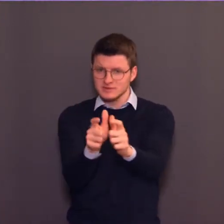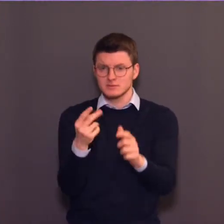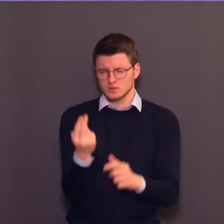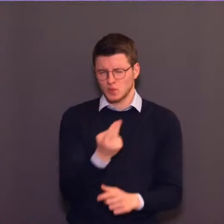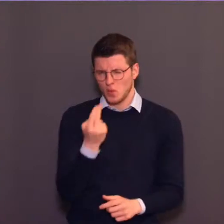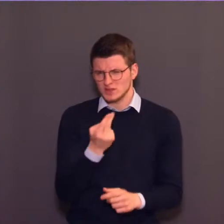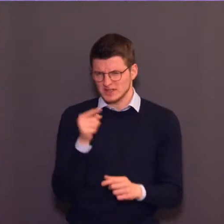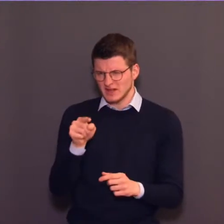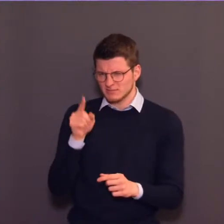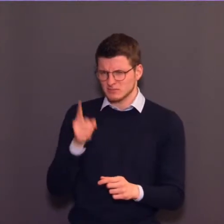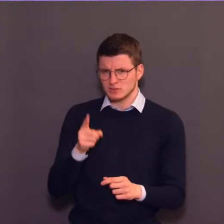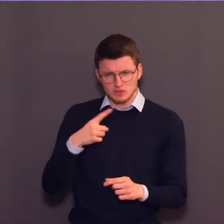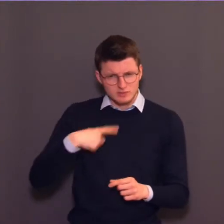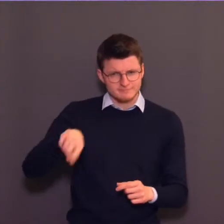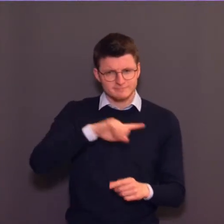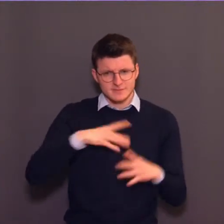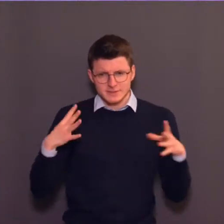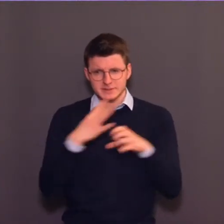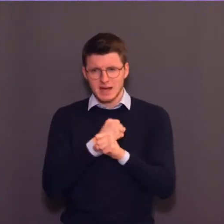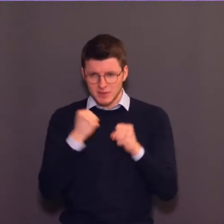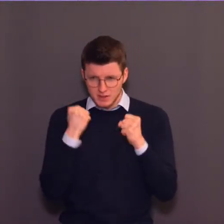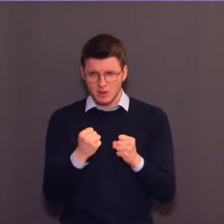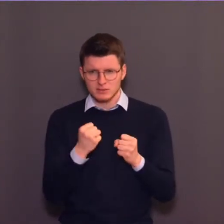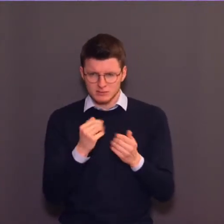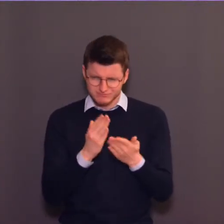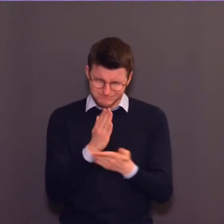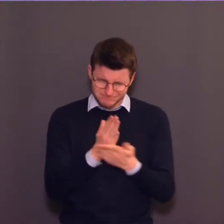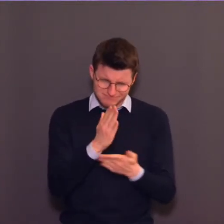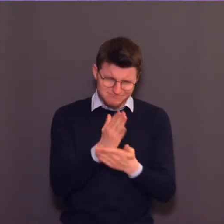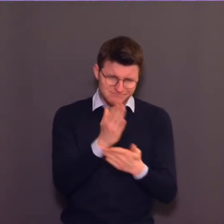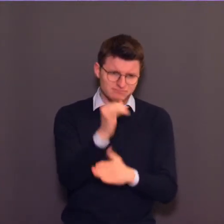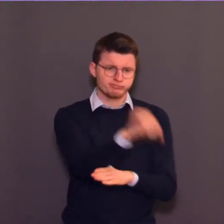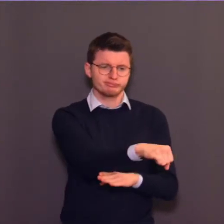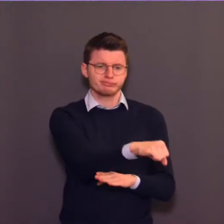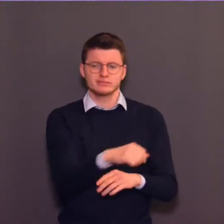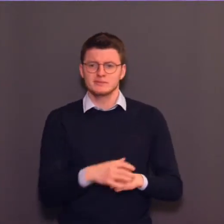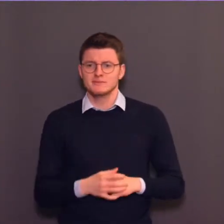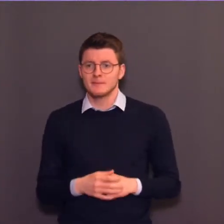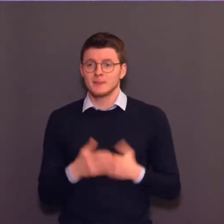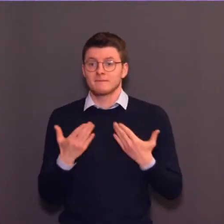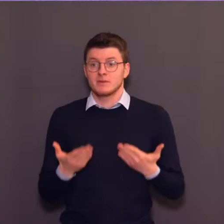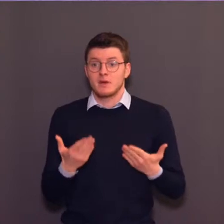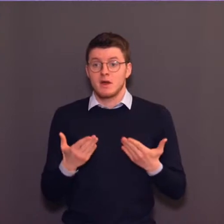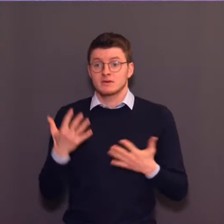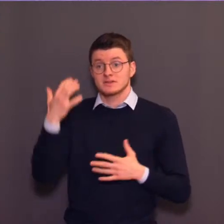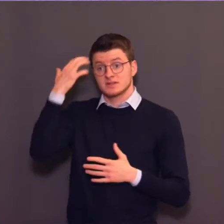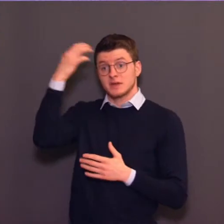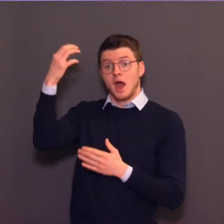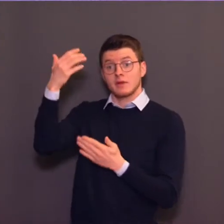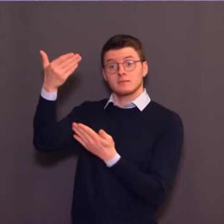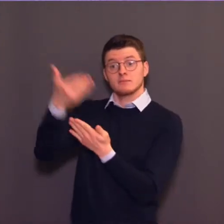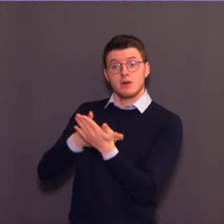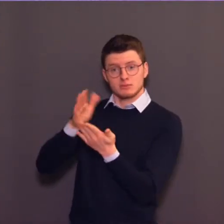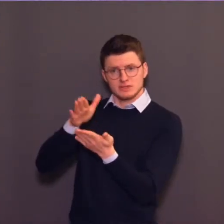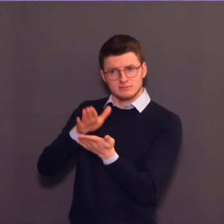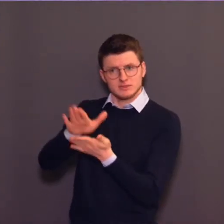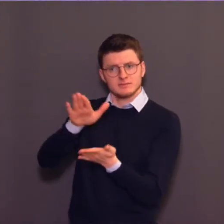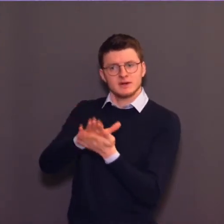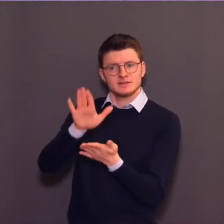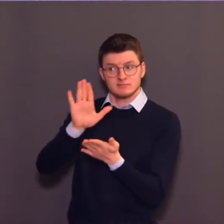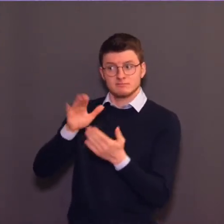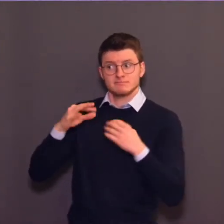Vandaag zal het ministerieel besluit met de gewijzigde maatregelen worden gepubliceerd in het Staatsblad. De maatregelen gaan in